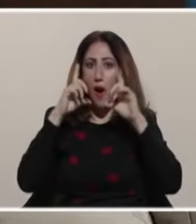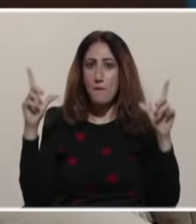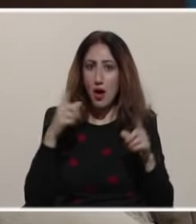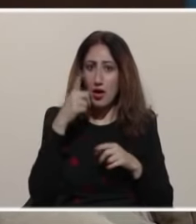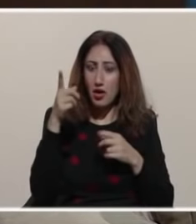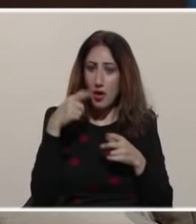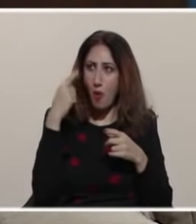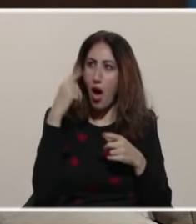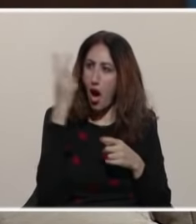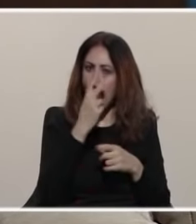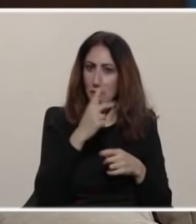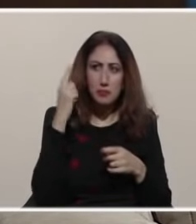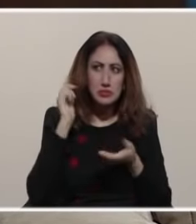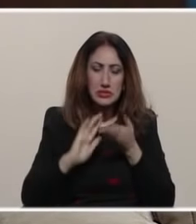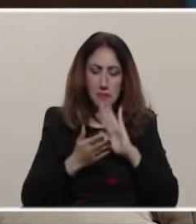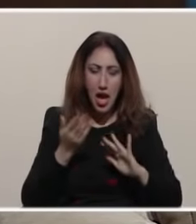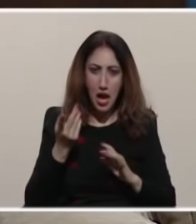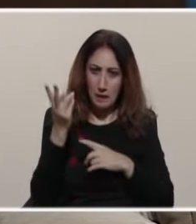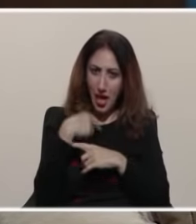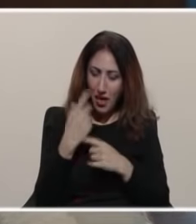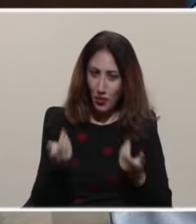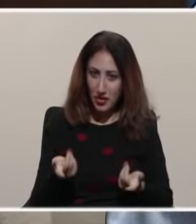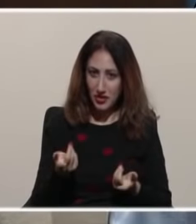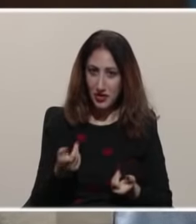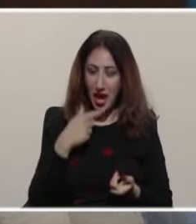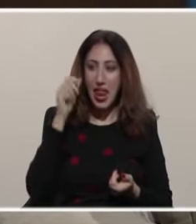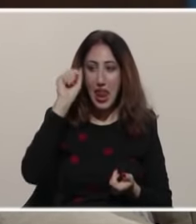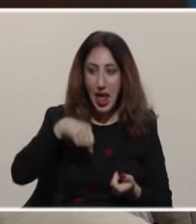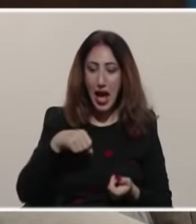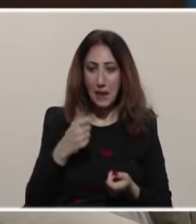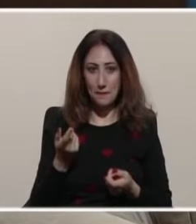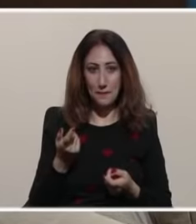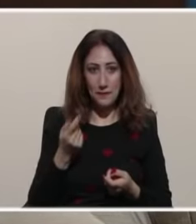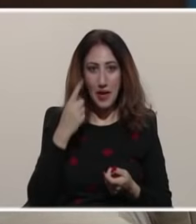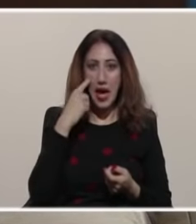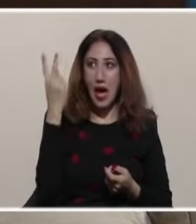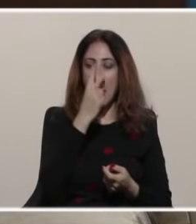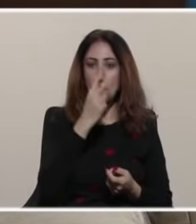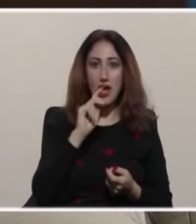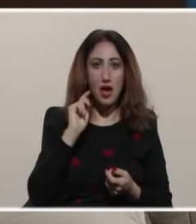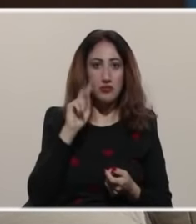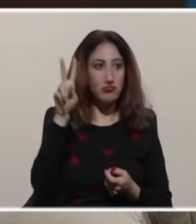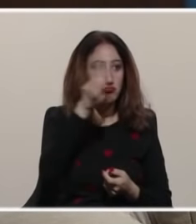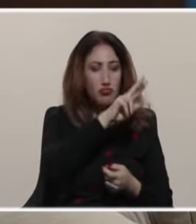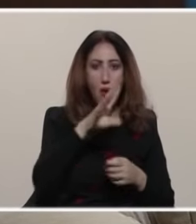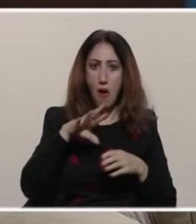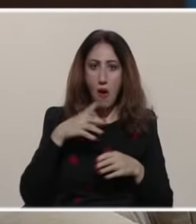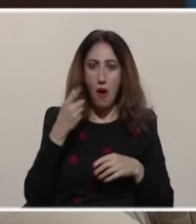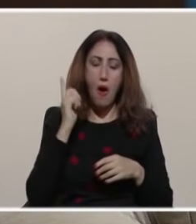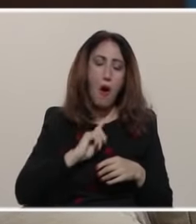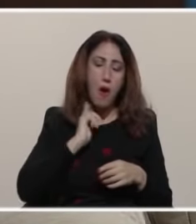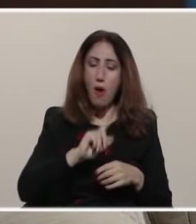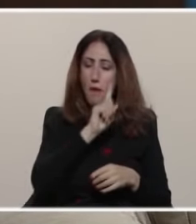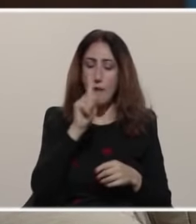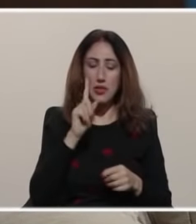انت بتقول لي عمياء وصماء وبكماء وكسحاء؟ قال له نعم، عمياء فلا تنظر الى حرام، صماء